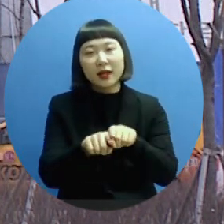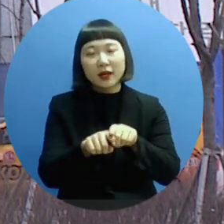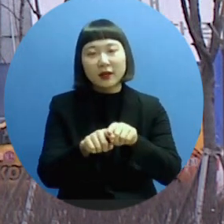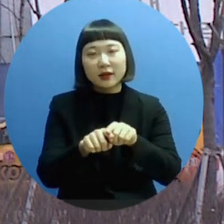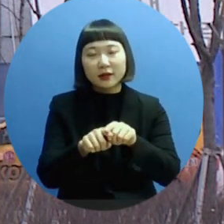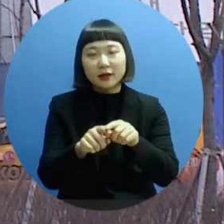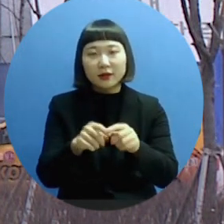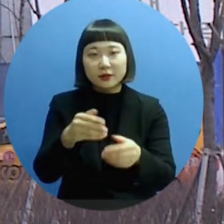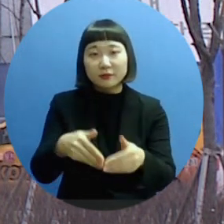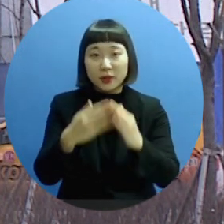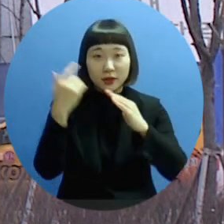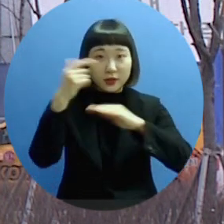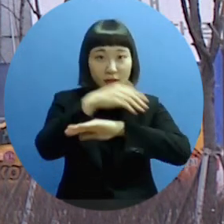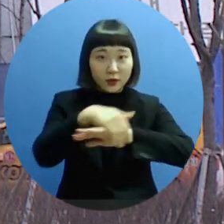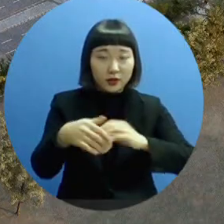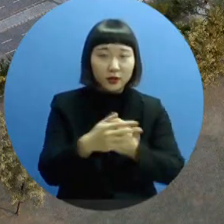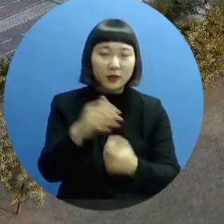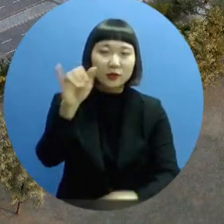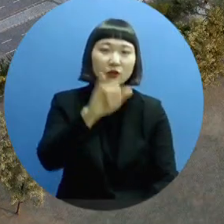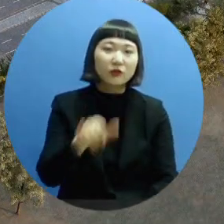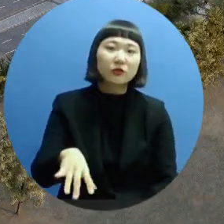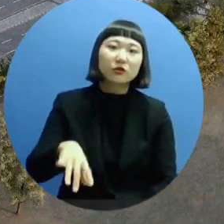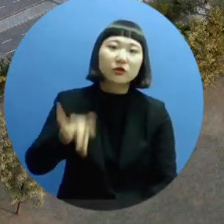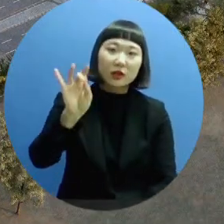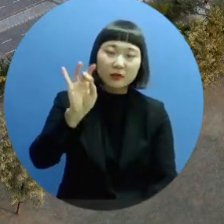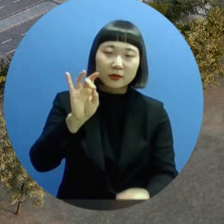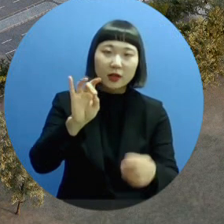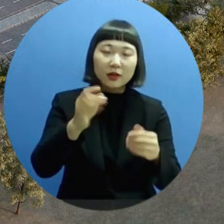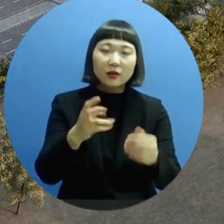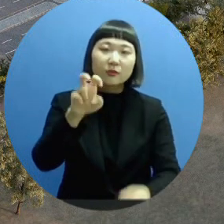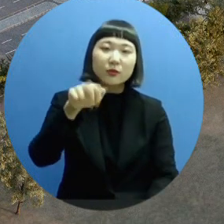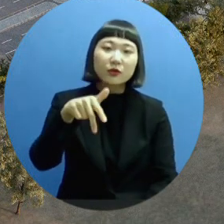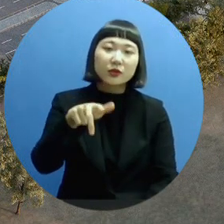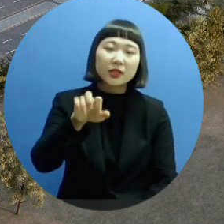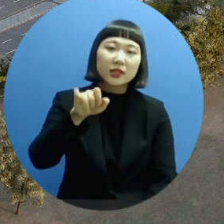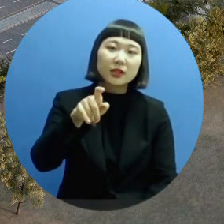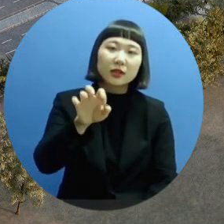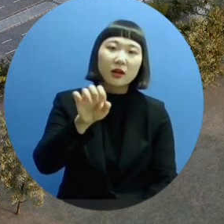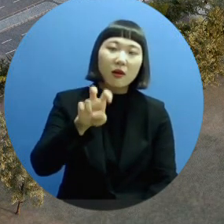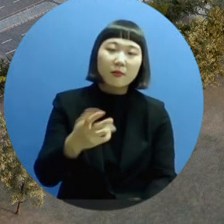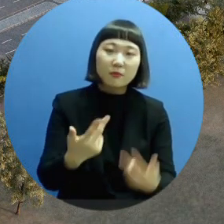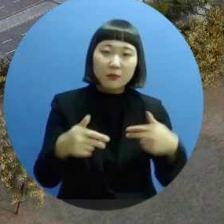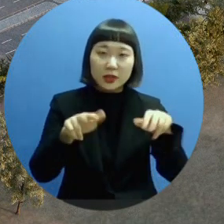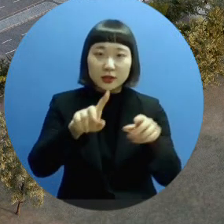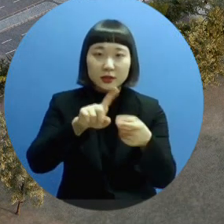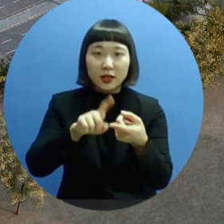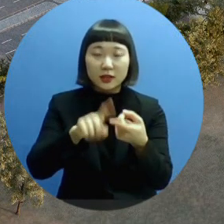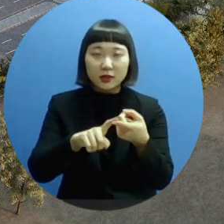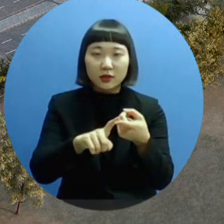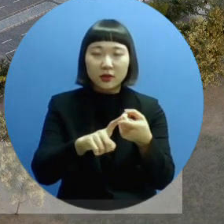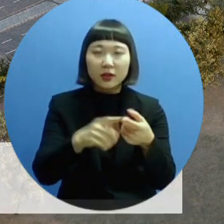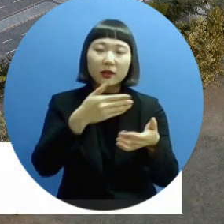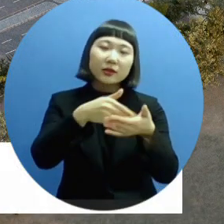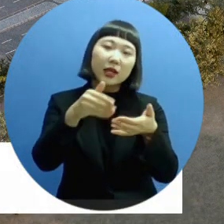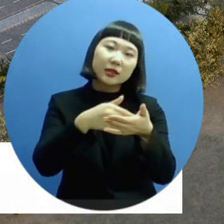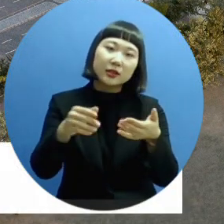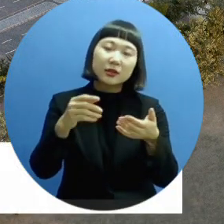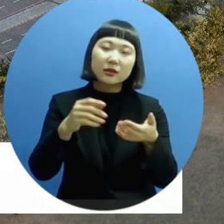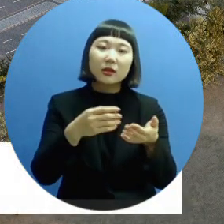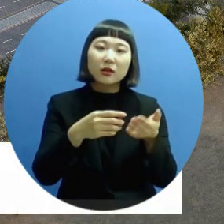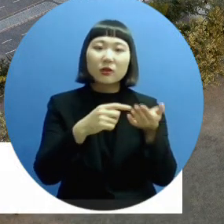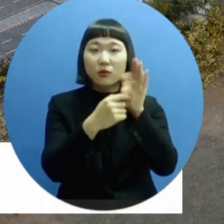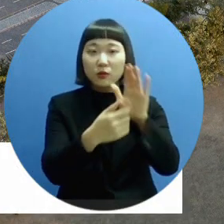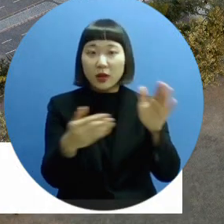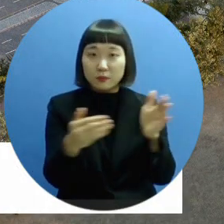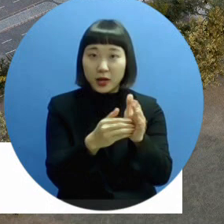최초의 복합문화시설인 인천 뮤지엄파크의 청사진이 공개됐습니다. 인천시 국제설계 공모에서 1위를